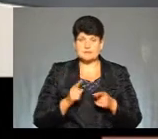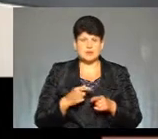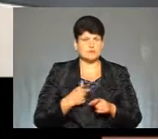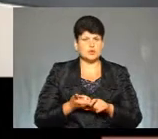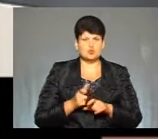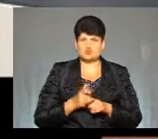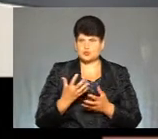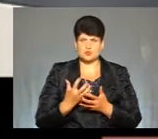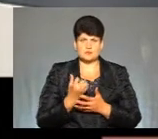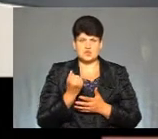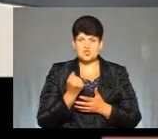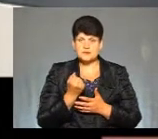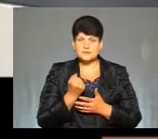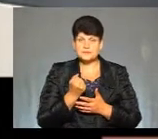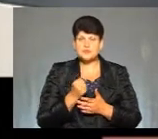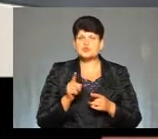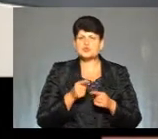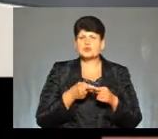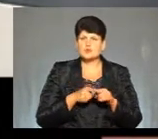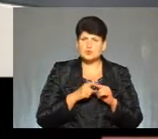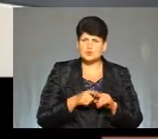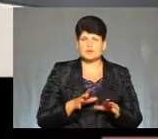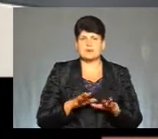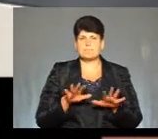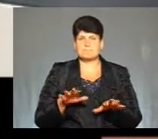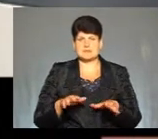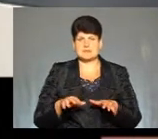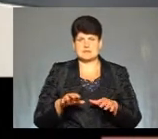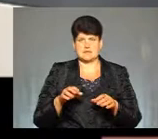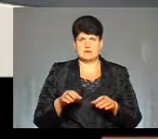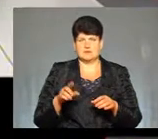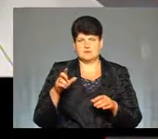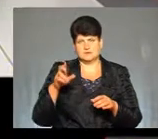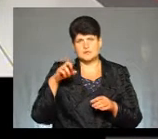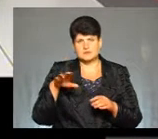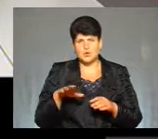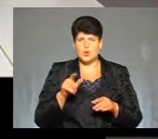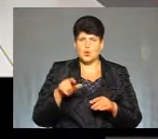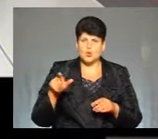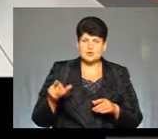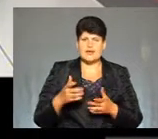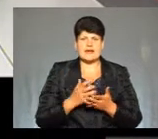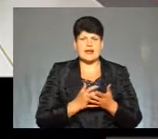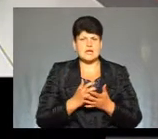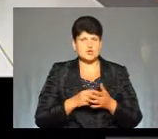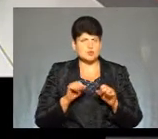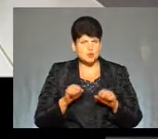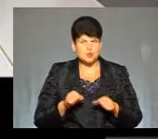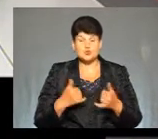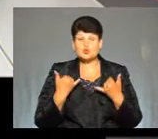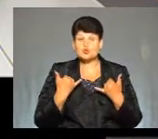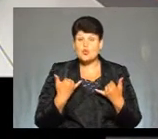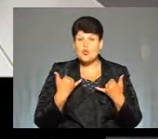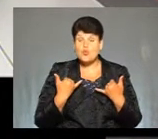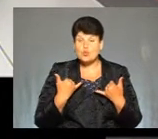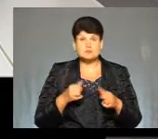успішними. Ми успішними щодо технології, щодо місця розташування, щодо людей, щодо ресурсу. Сьогоднішній ресурс